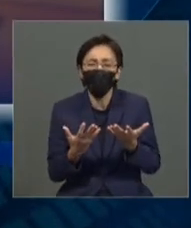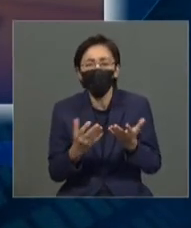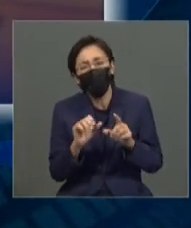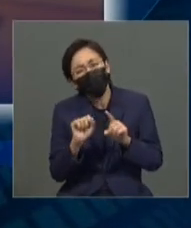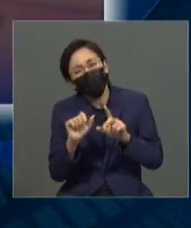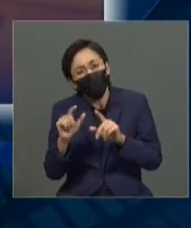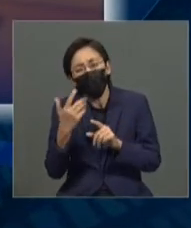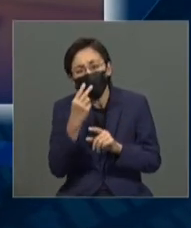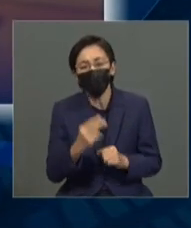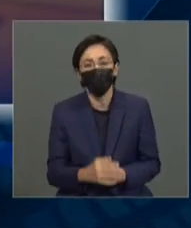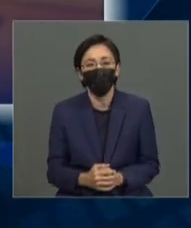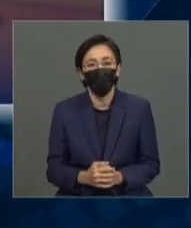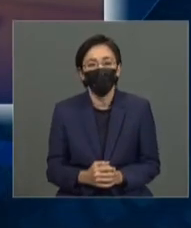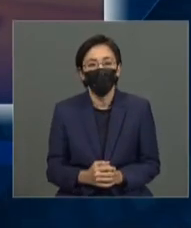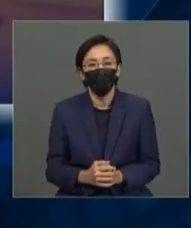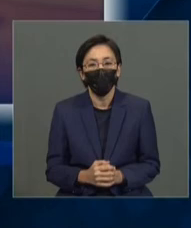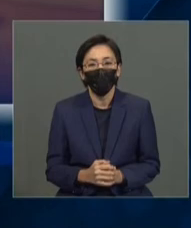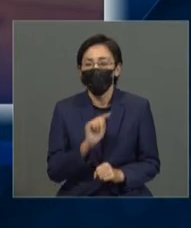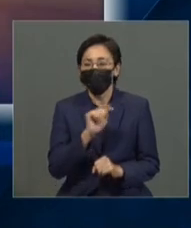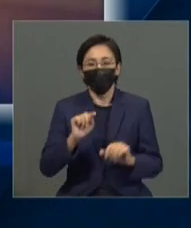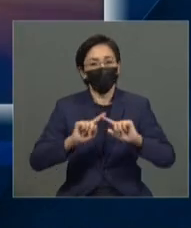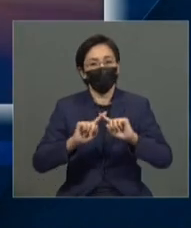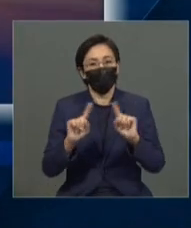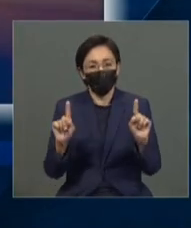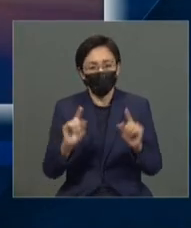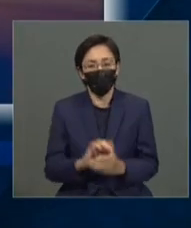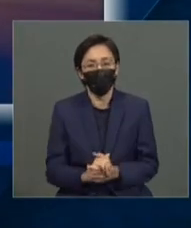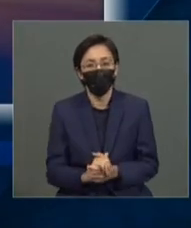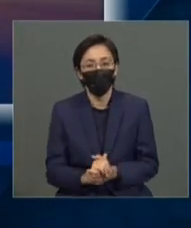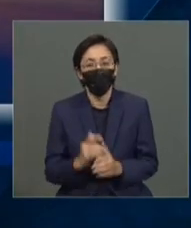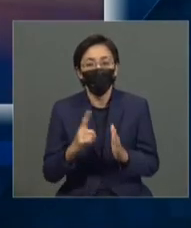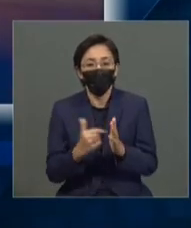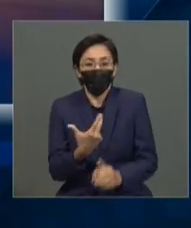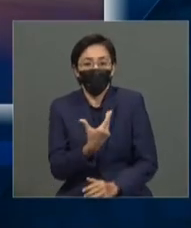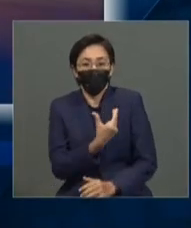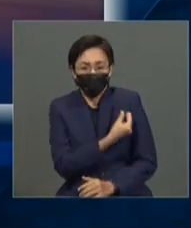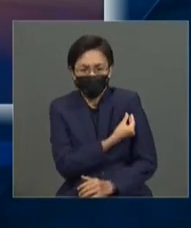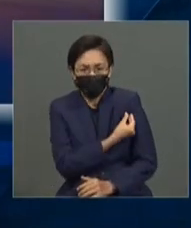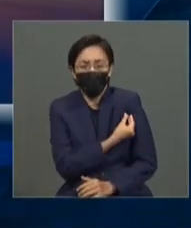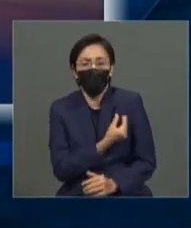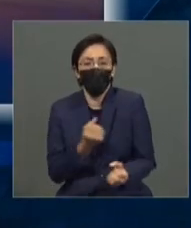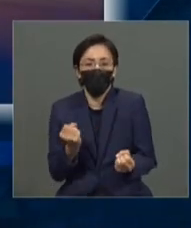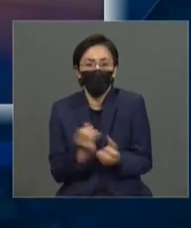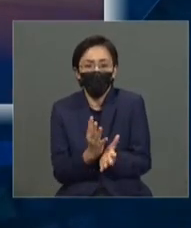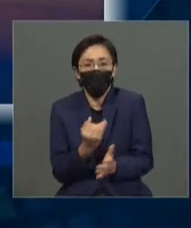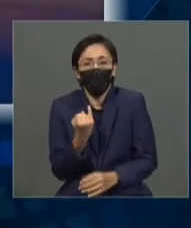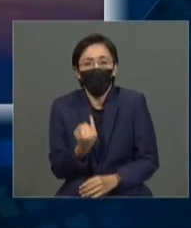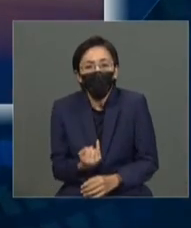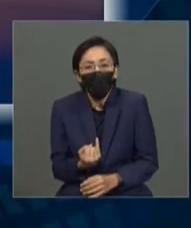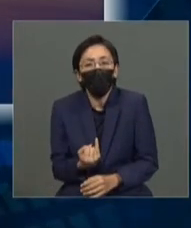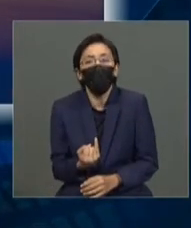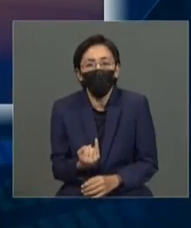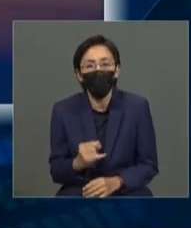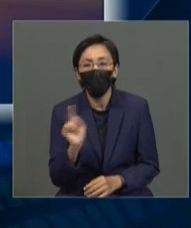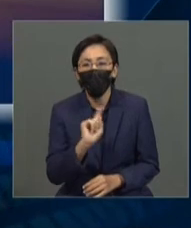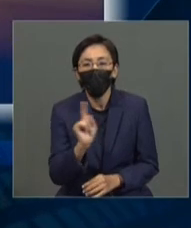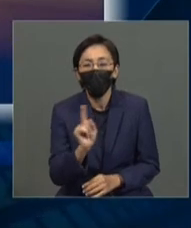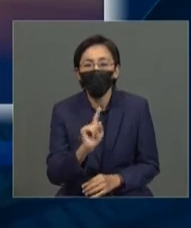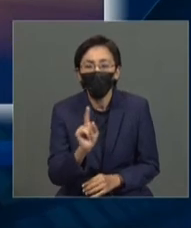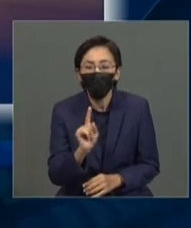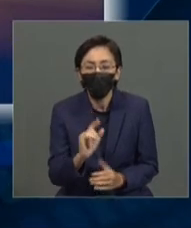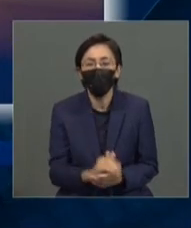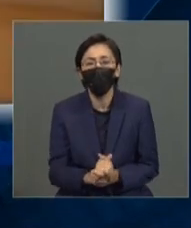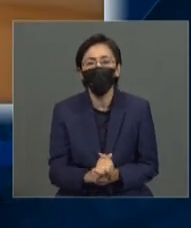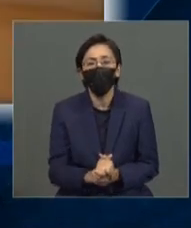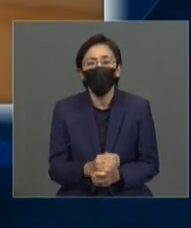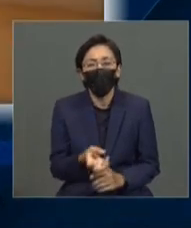งกับประโยชน์ที่ได้ห่างกันเป็นพันเท่าแต่การแพ้วัคซีนที่เราเห็นเป็นข่าวส่วนใหญ่เป็นอาการเพียงชั่วค